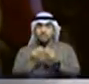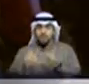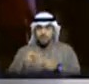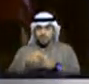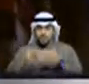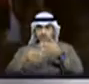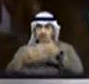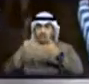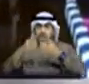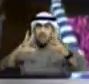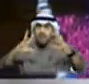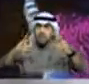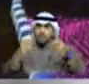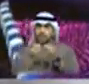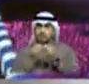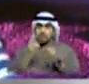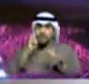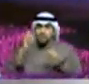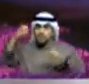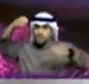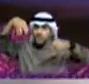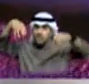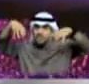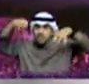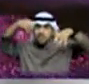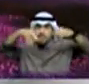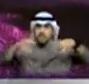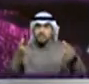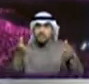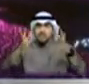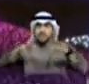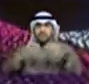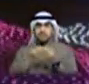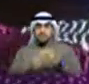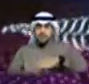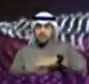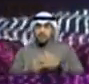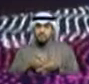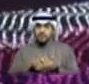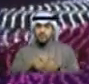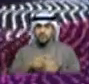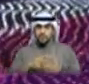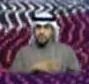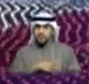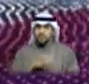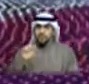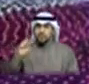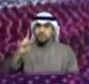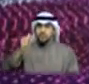الكويت مضاء بمصابيح المحبة والعرفان لقائدنا وراعي نهضتنا وقائد